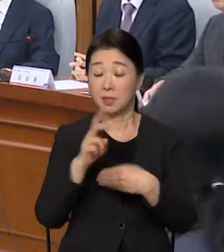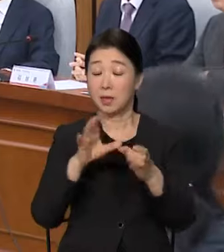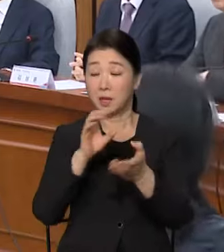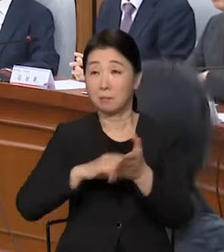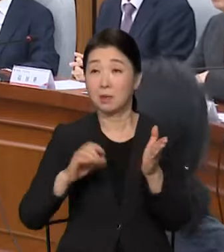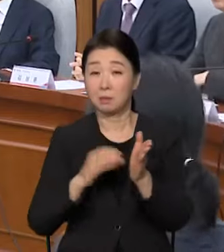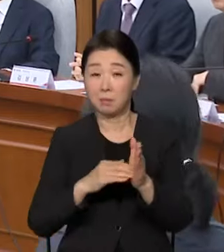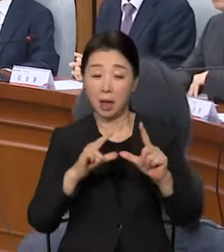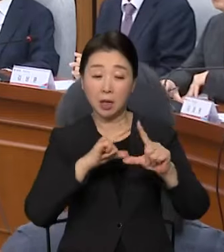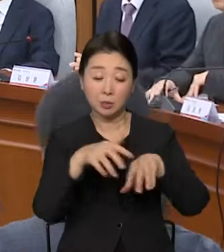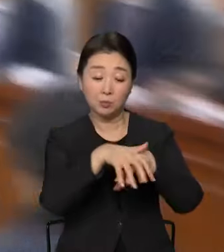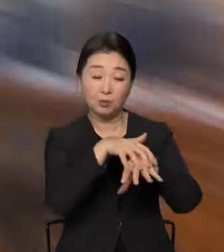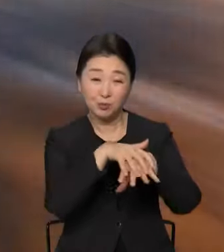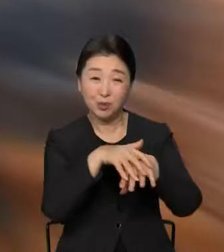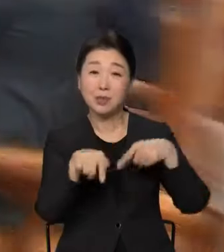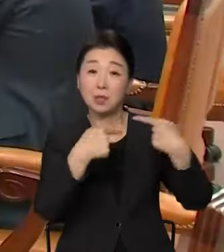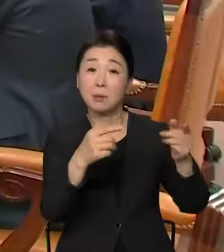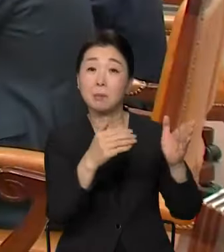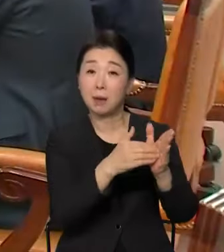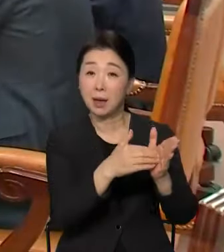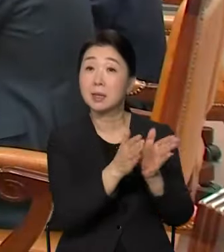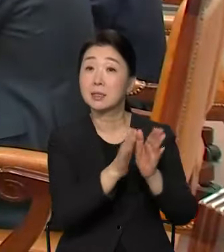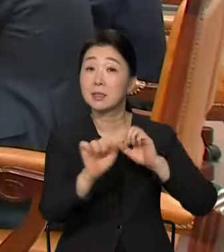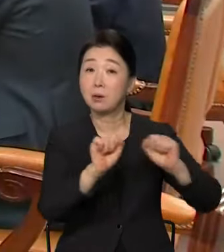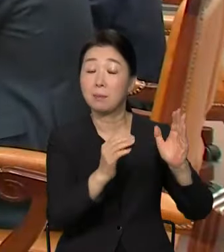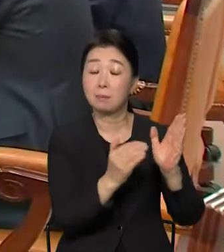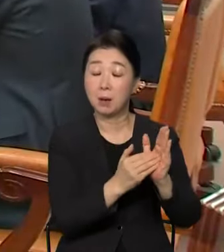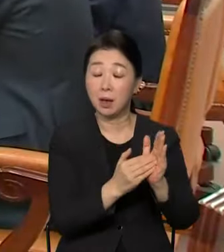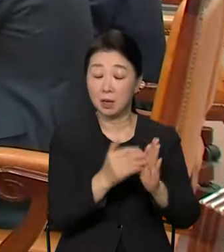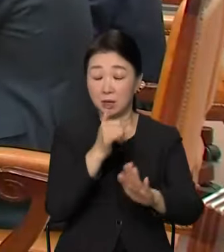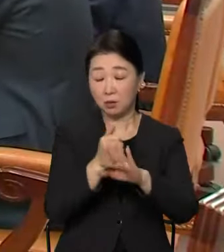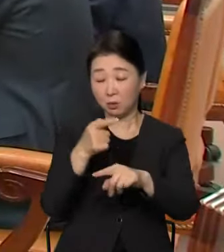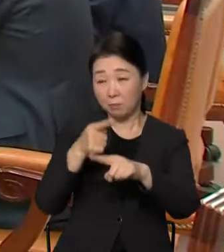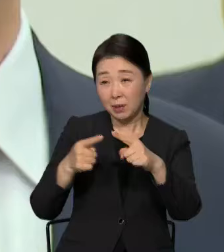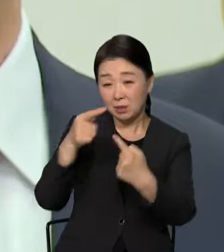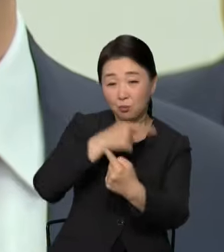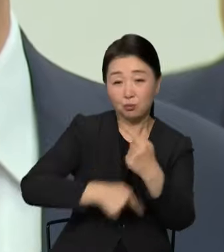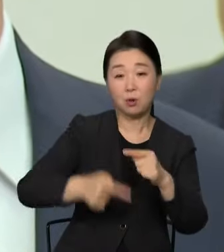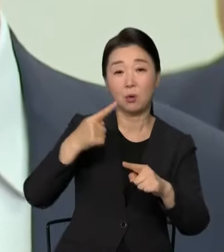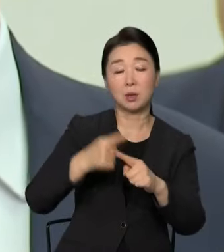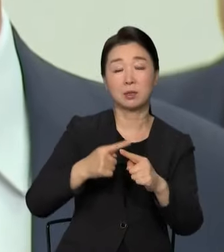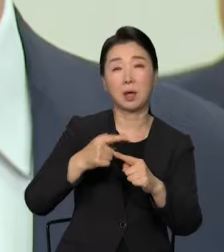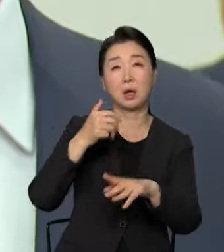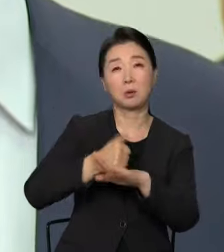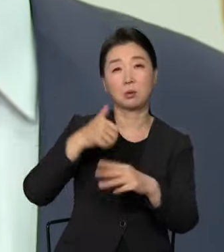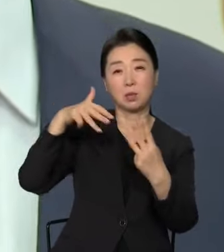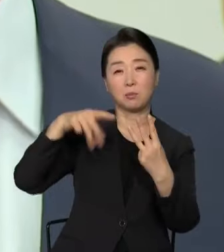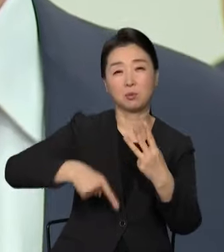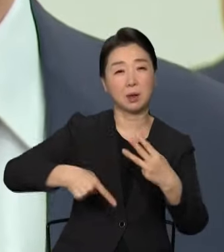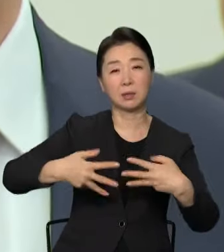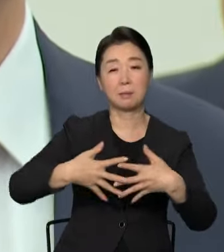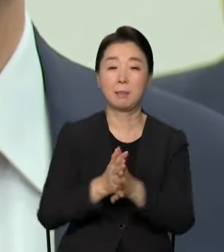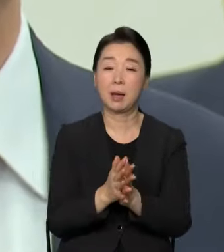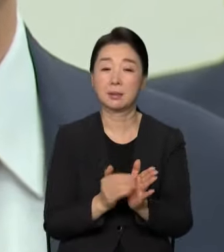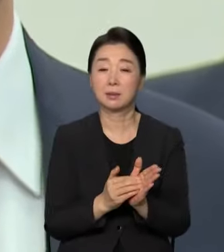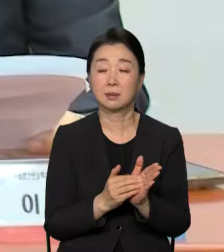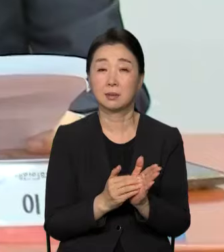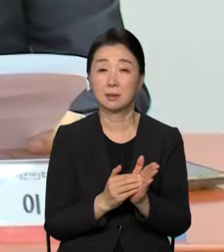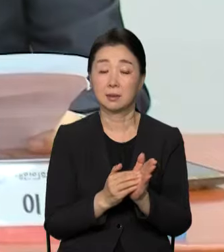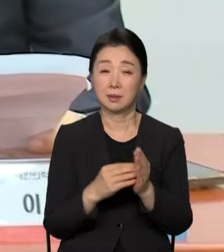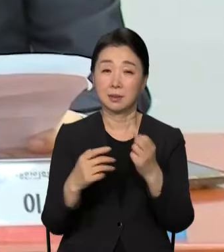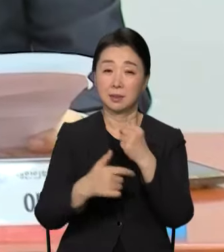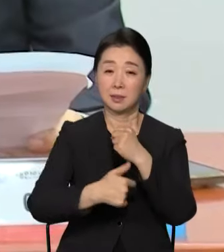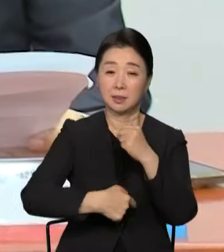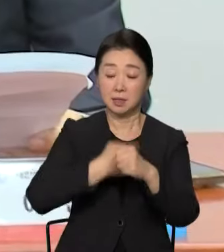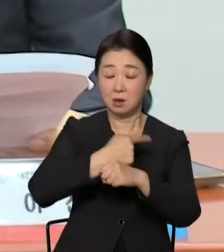의료단체만 참여한 상태로 출범했습니다. 반쪽짜리라는 지적을 받으며 운영되다 3주 만에 파행하면서 연말까지 성과를